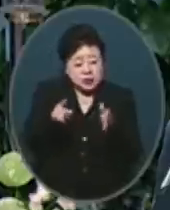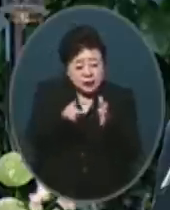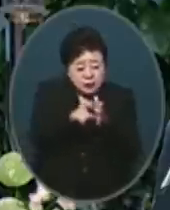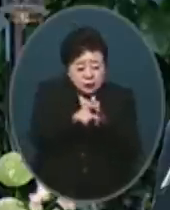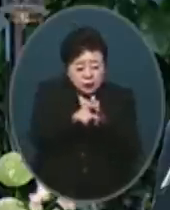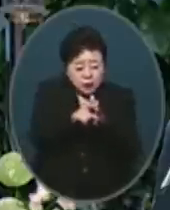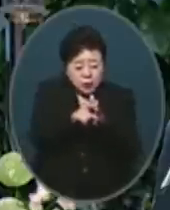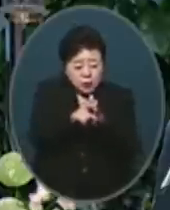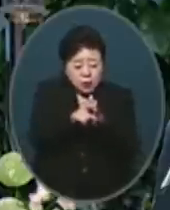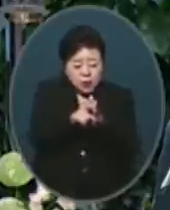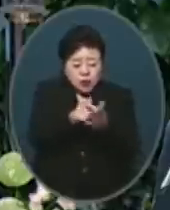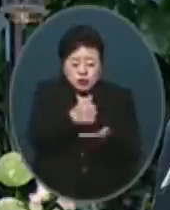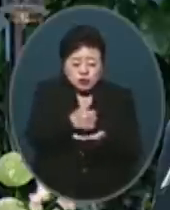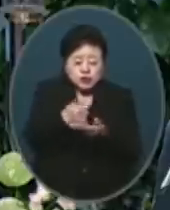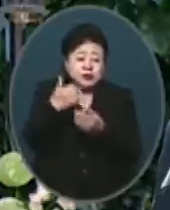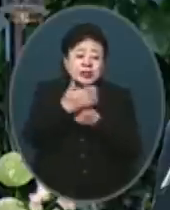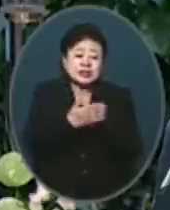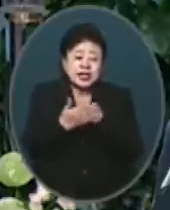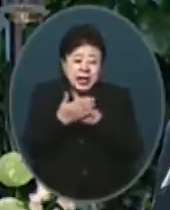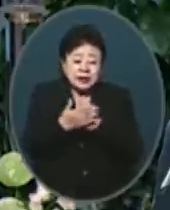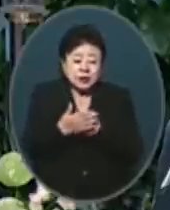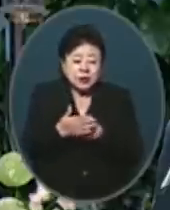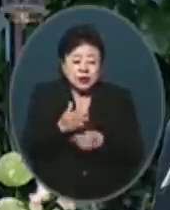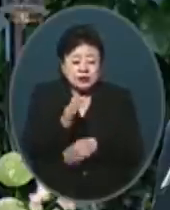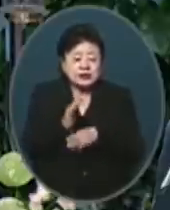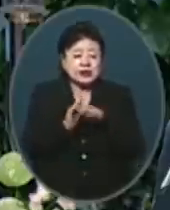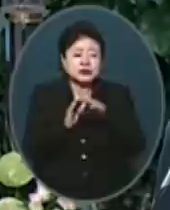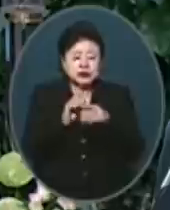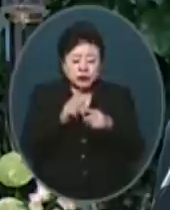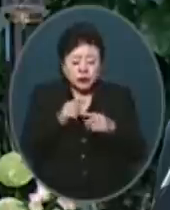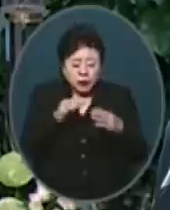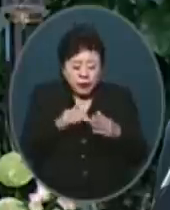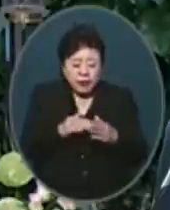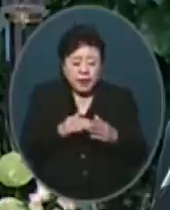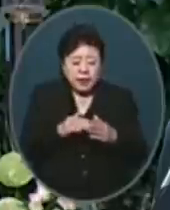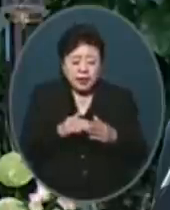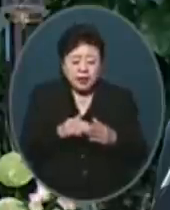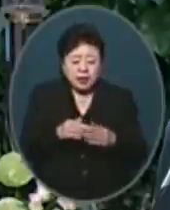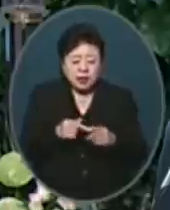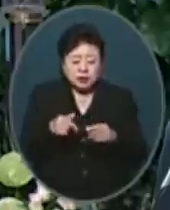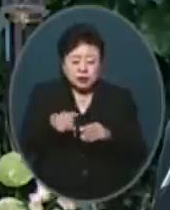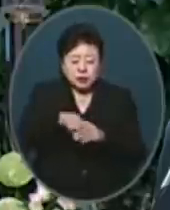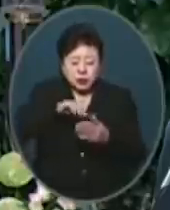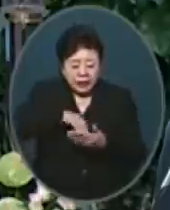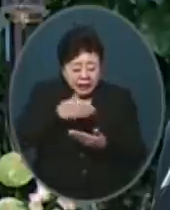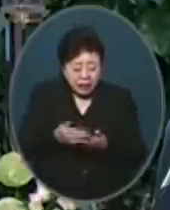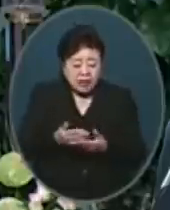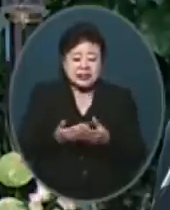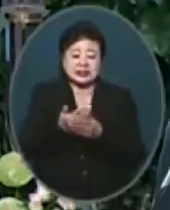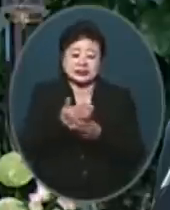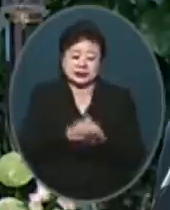믿음으로 주님의 은혜로 세우시는 교회를 꿈꾸고 종교개혁을 일으킨 것입니다.